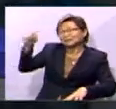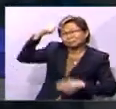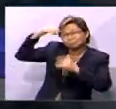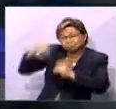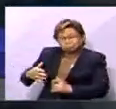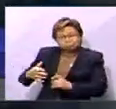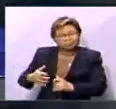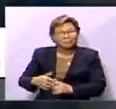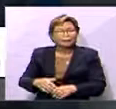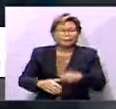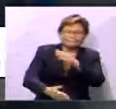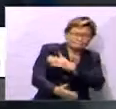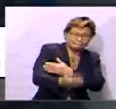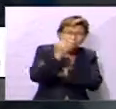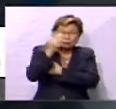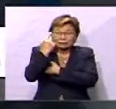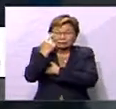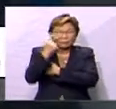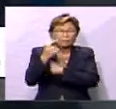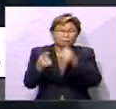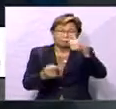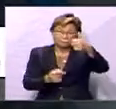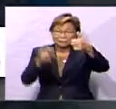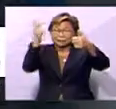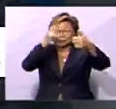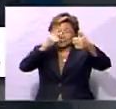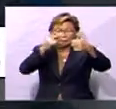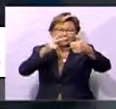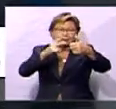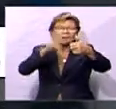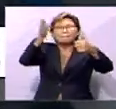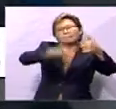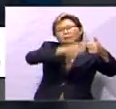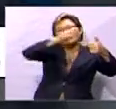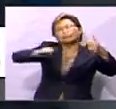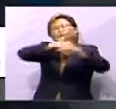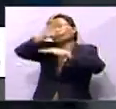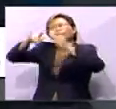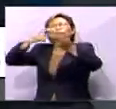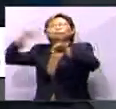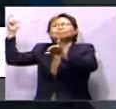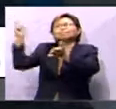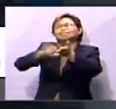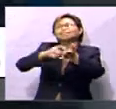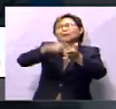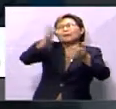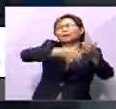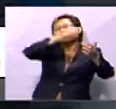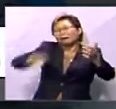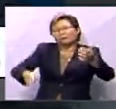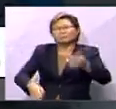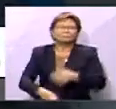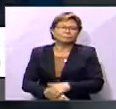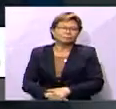penting pada pagi tadi. Pertama, kerajaan membatalkan semua notis yang telah